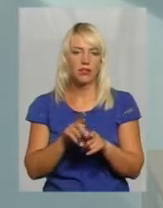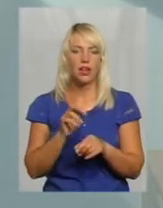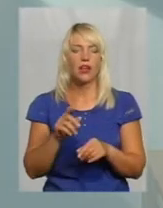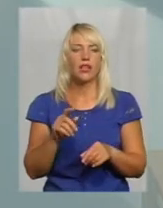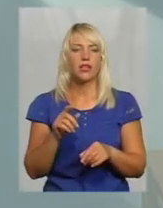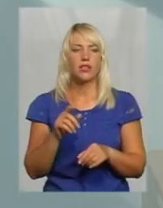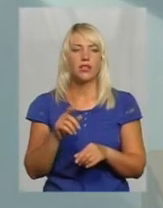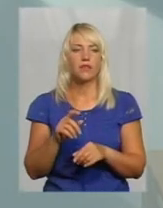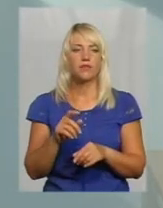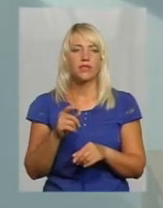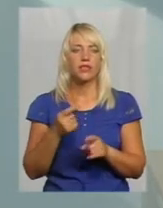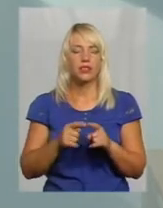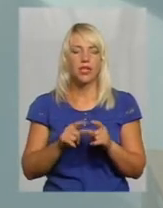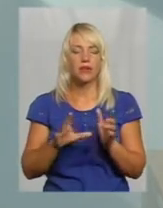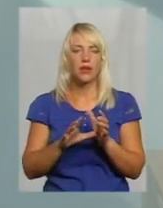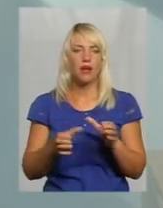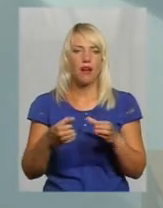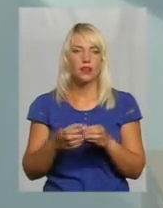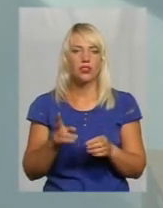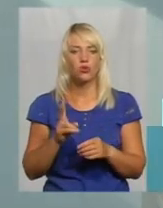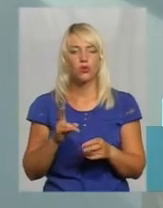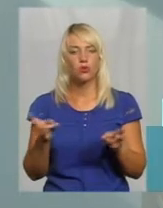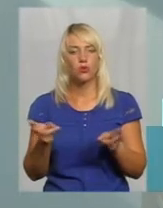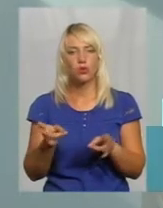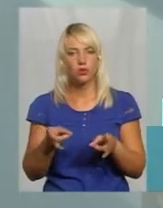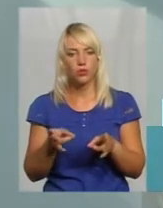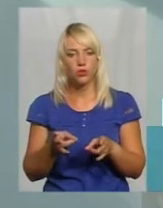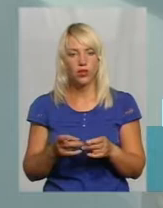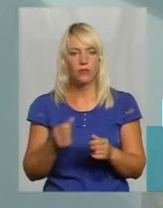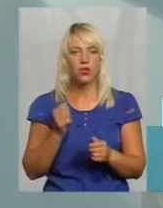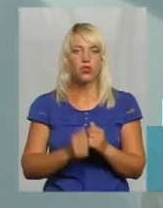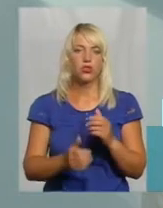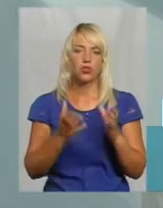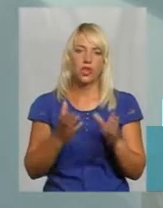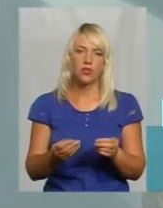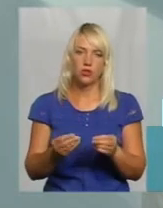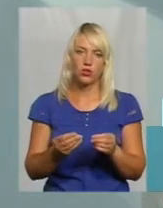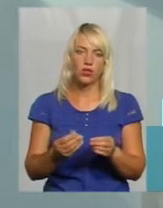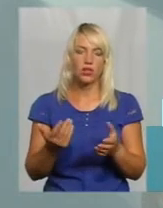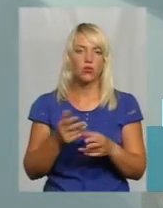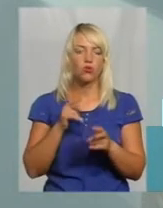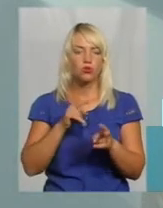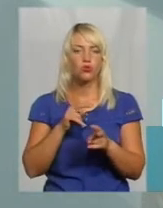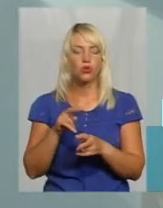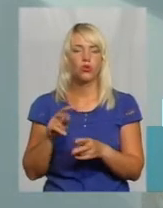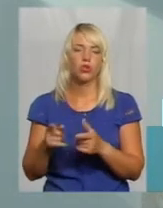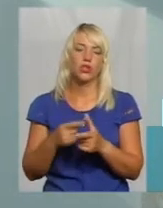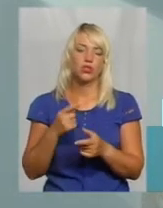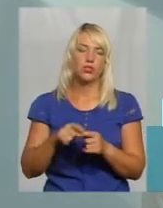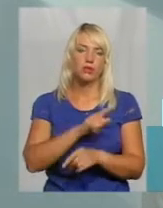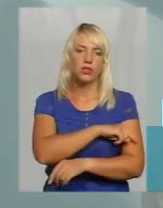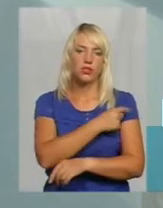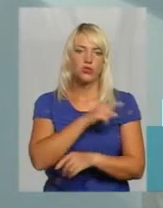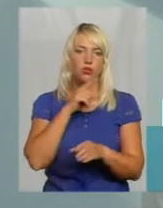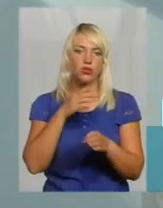медсестра цієї бригади, про те, що хтось потребує щоденної якогось догляду чи медичної допомоги,